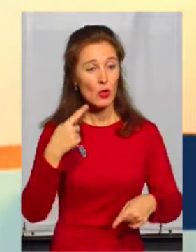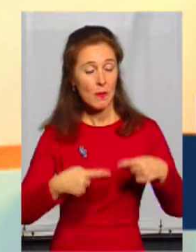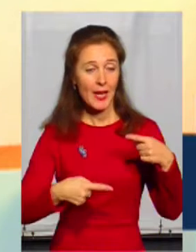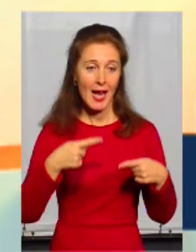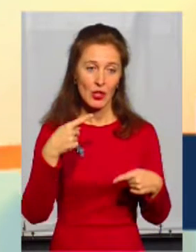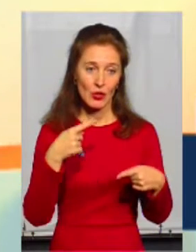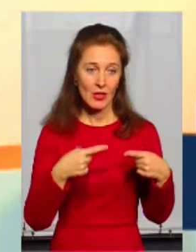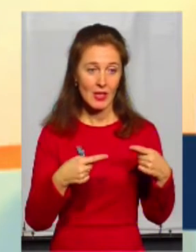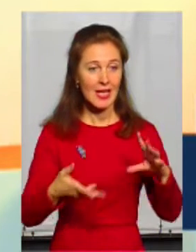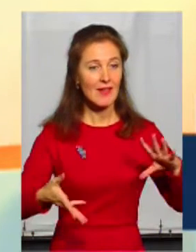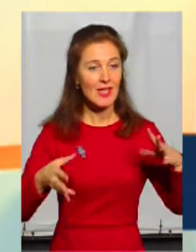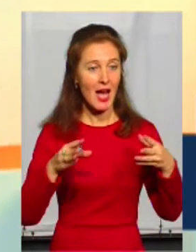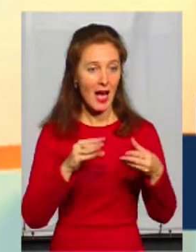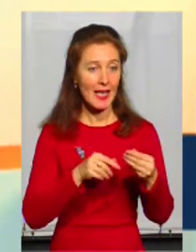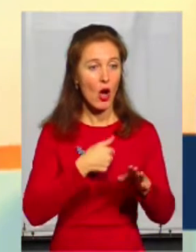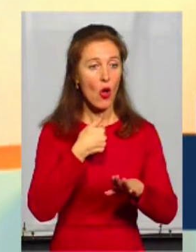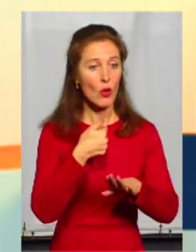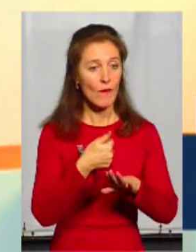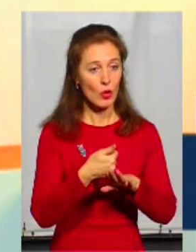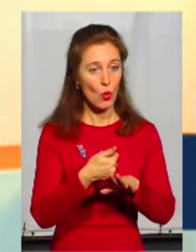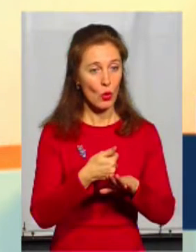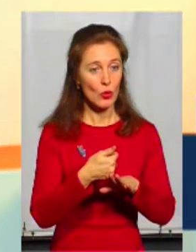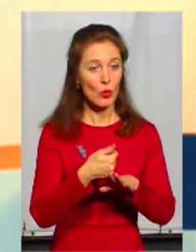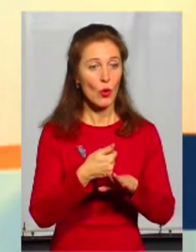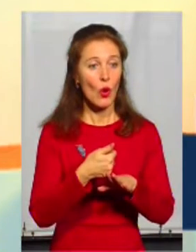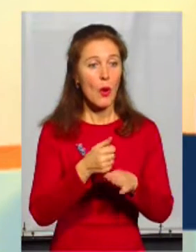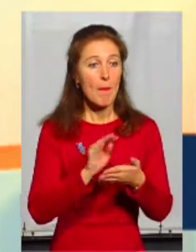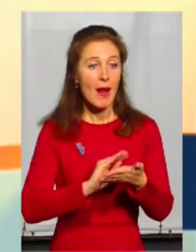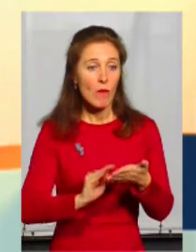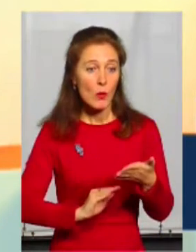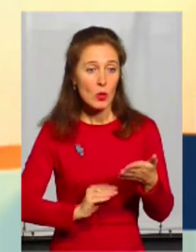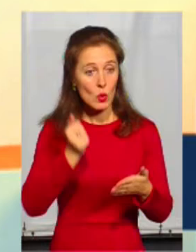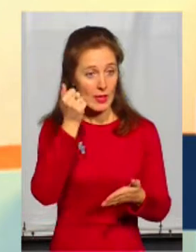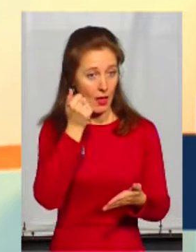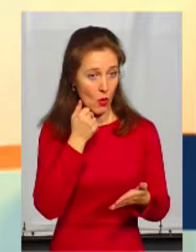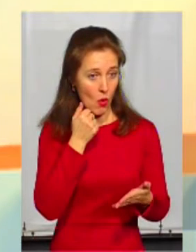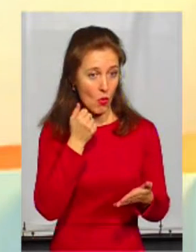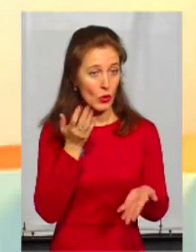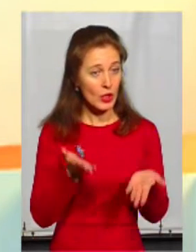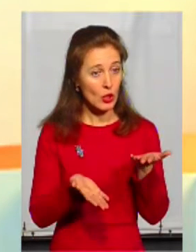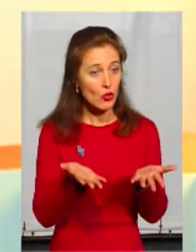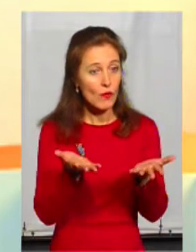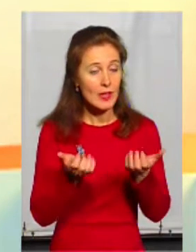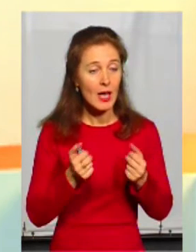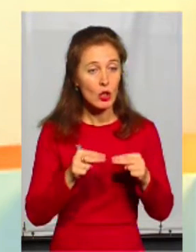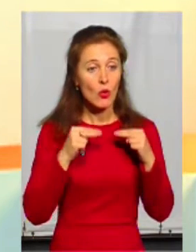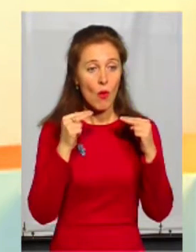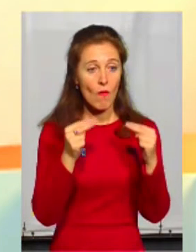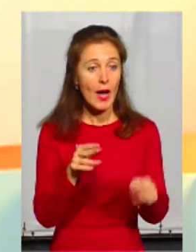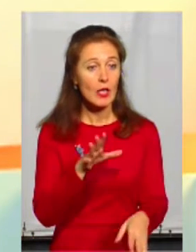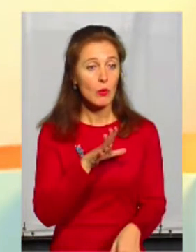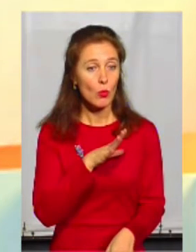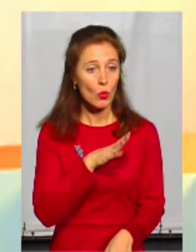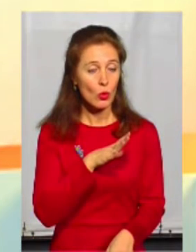І взагалі головною вадою правопису старого, от якщо взяти до уваги,